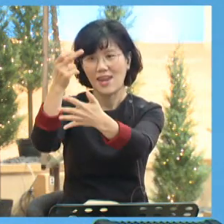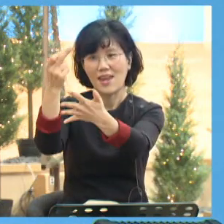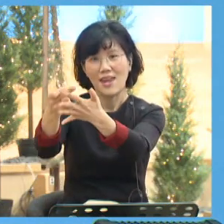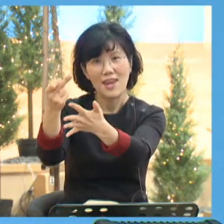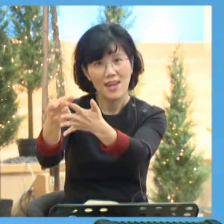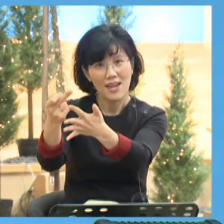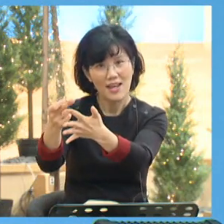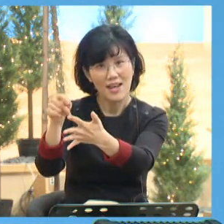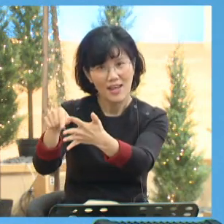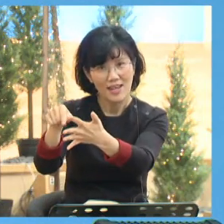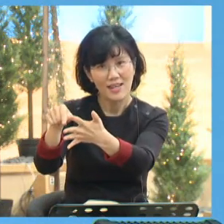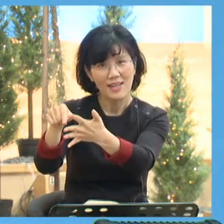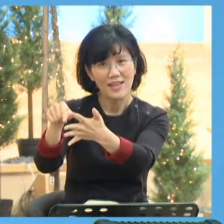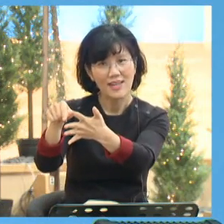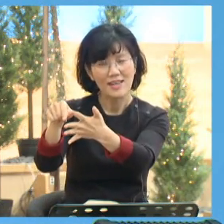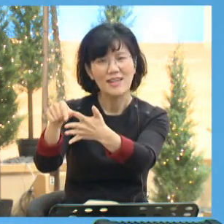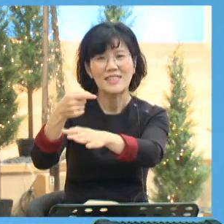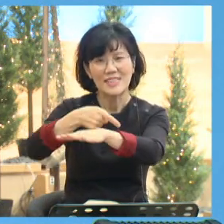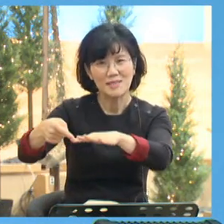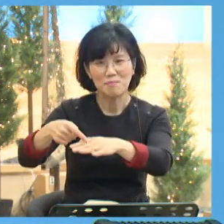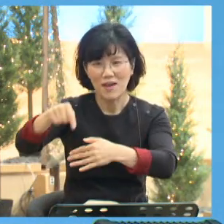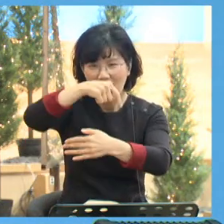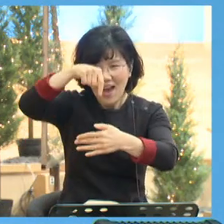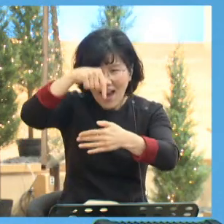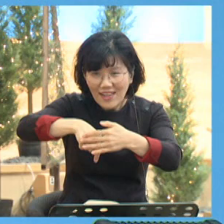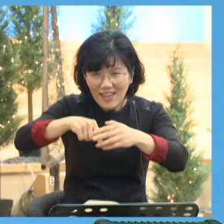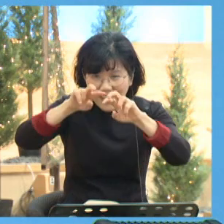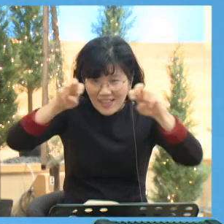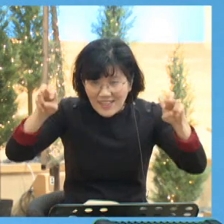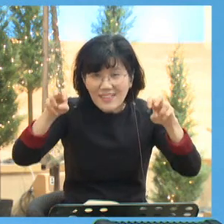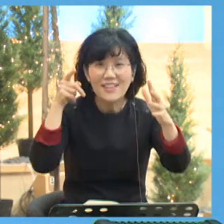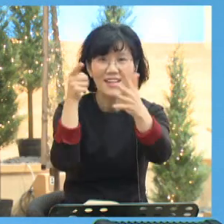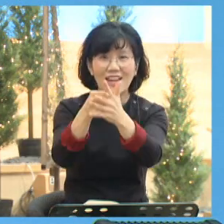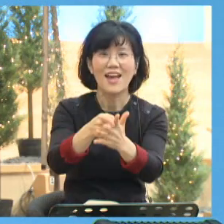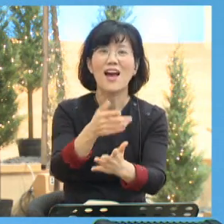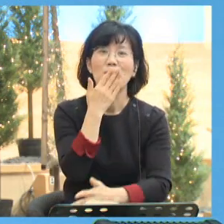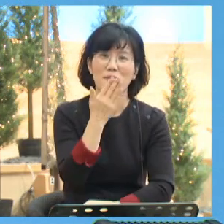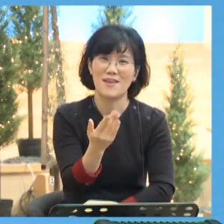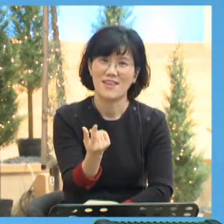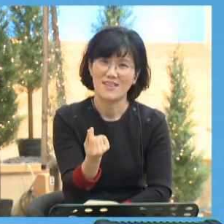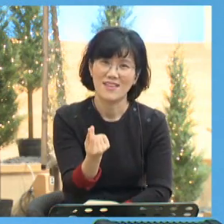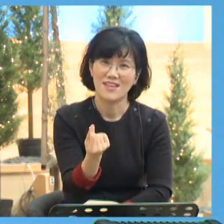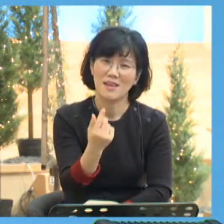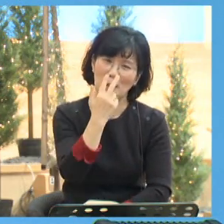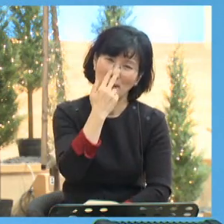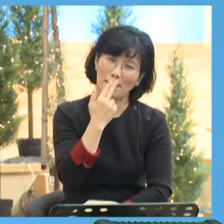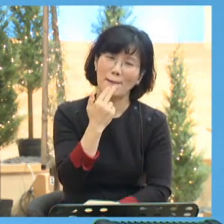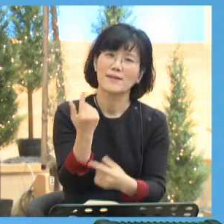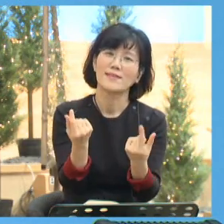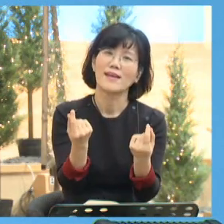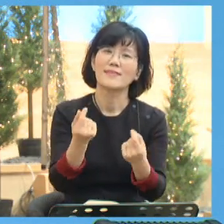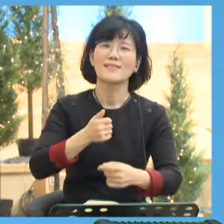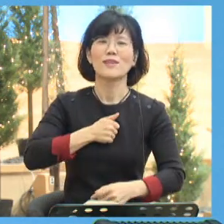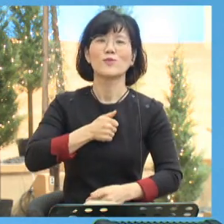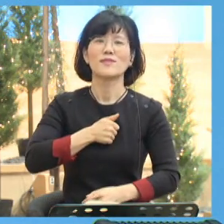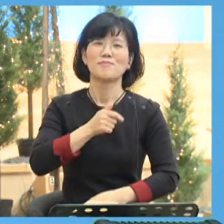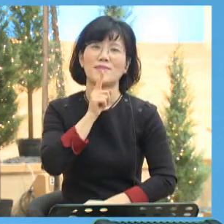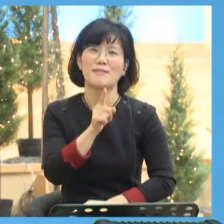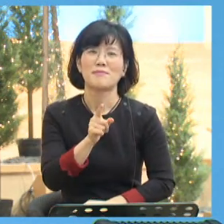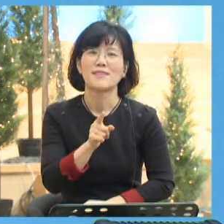그 실체가 먼지를 이제 아시겠어요 결국 뭐예요 아 지우 유치찬란한 자존심